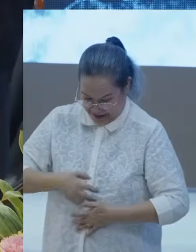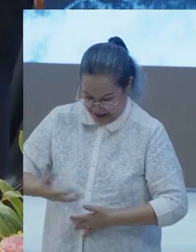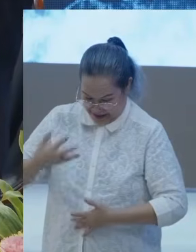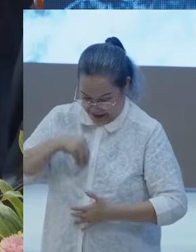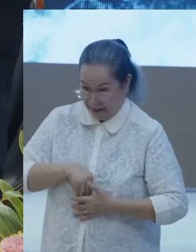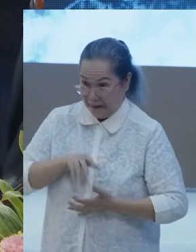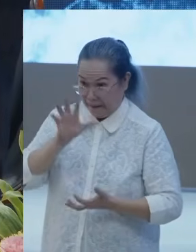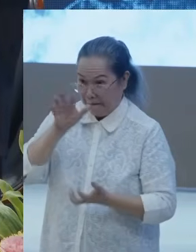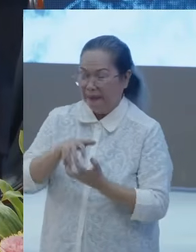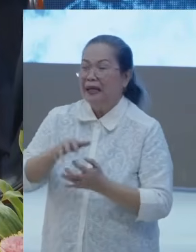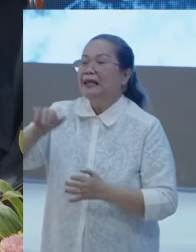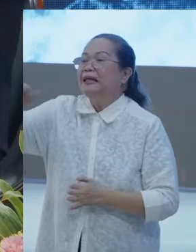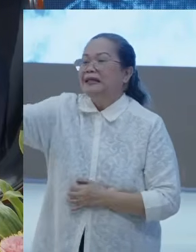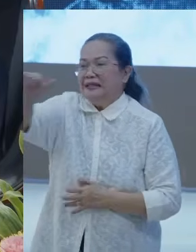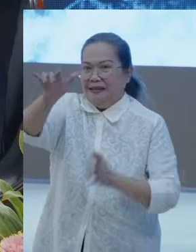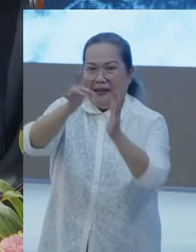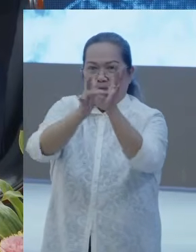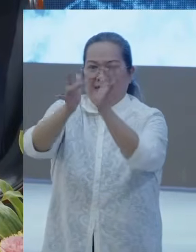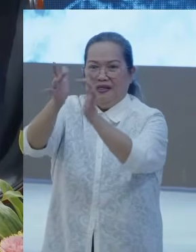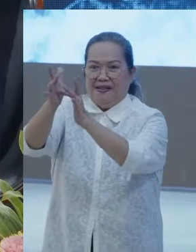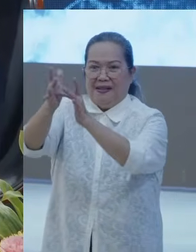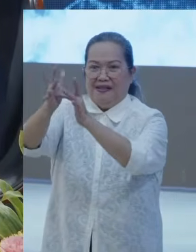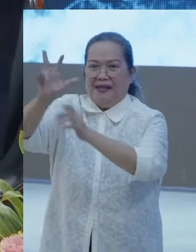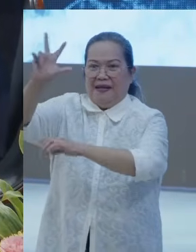and 3 nights in the heart of the earth.